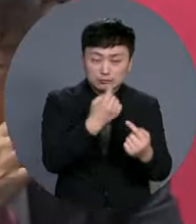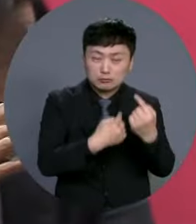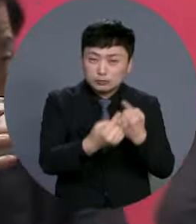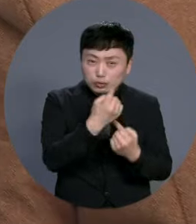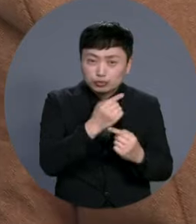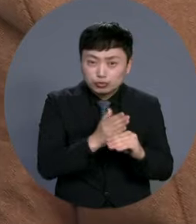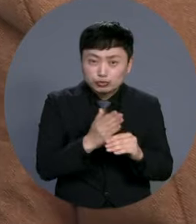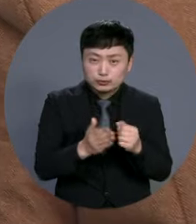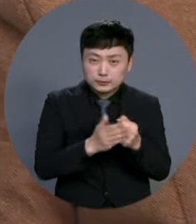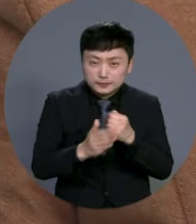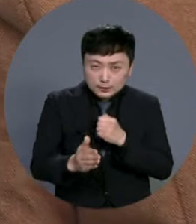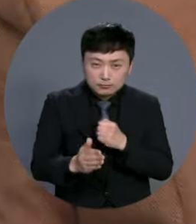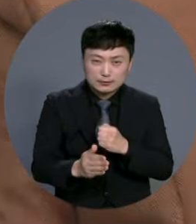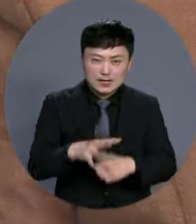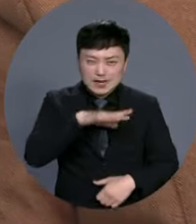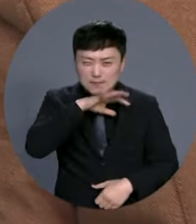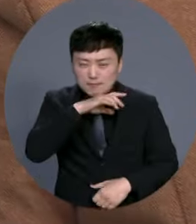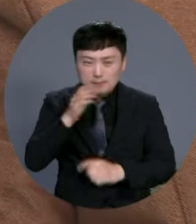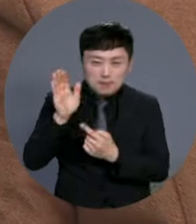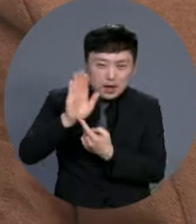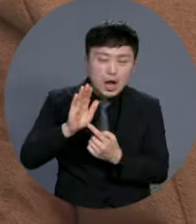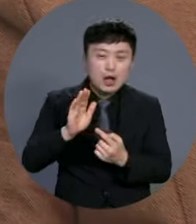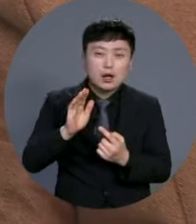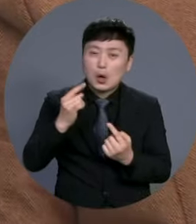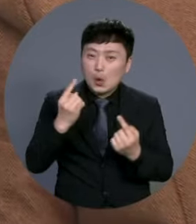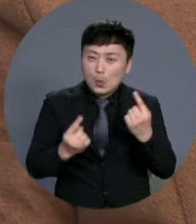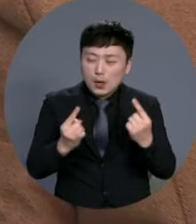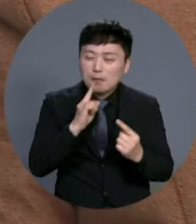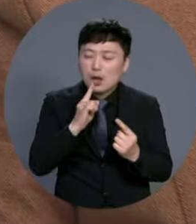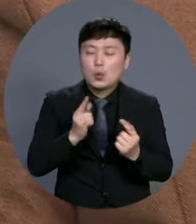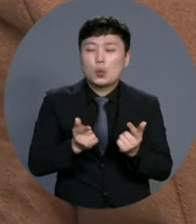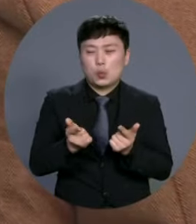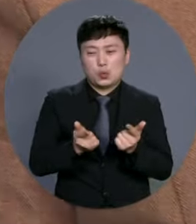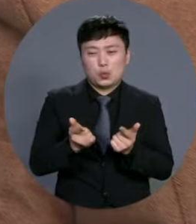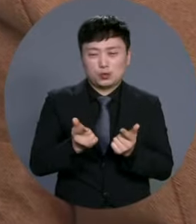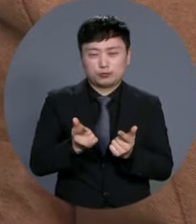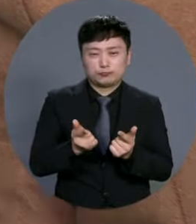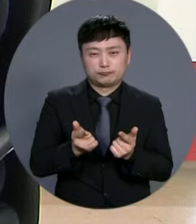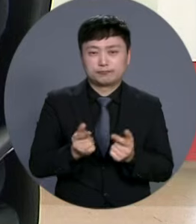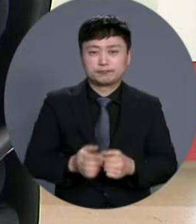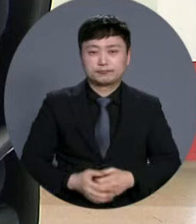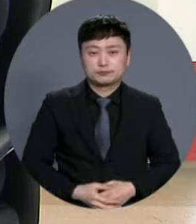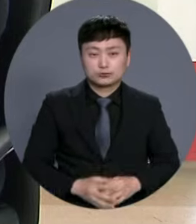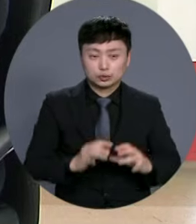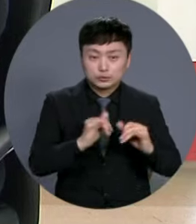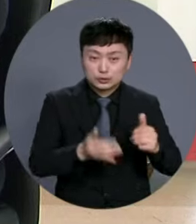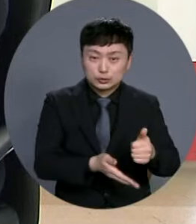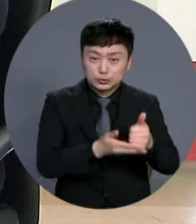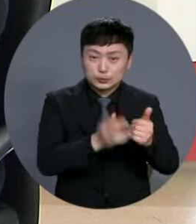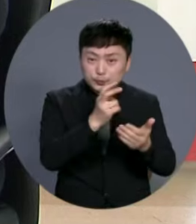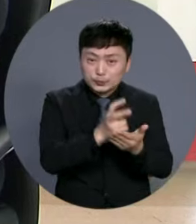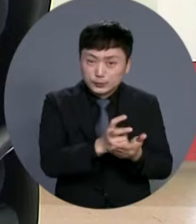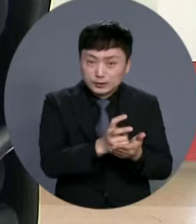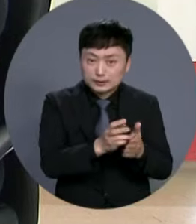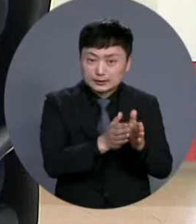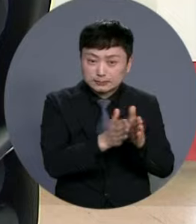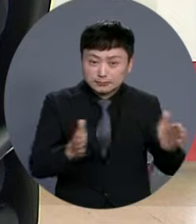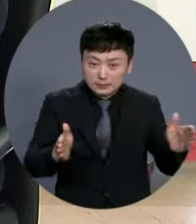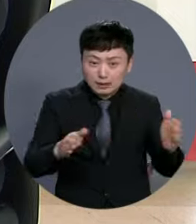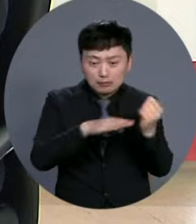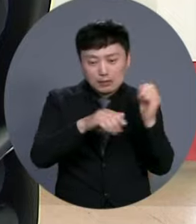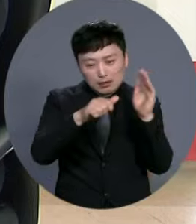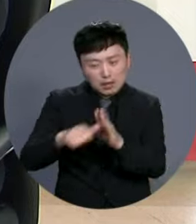강한 반발을 드러내기보다 발언 수위를 조절하는 모습입니다. 역시 국민 추천제 도입으로 사실상 공천